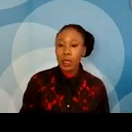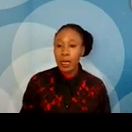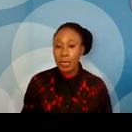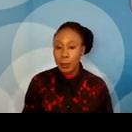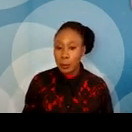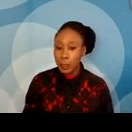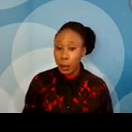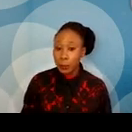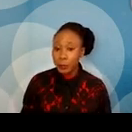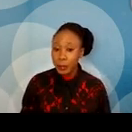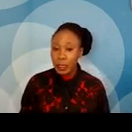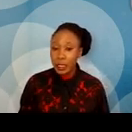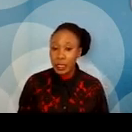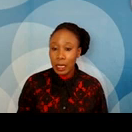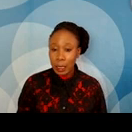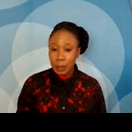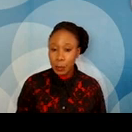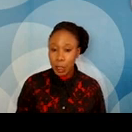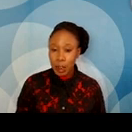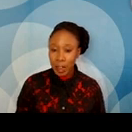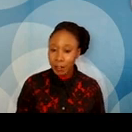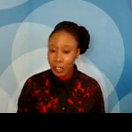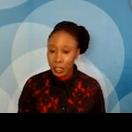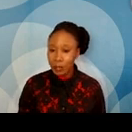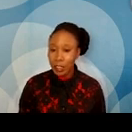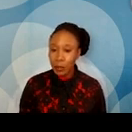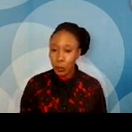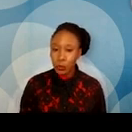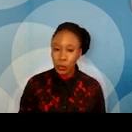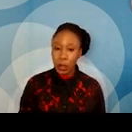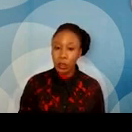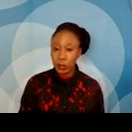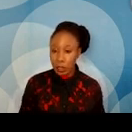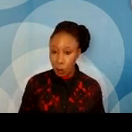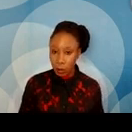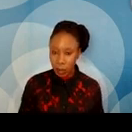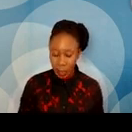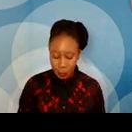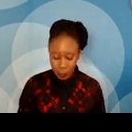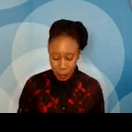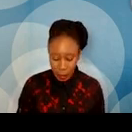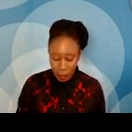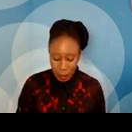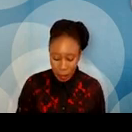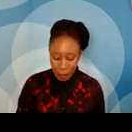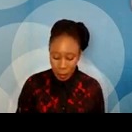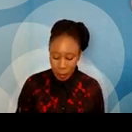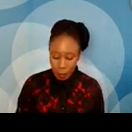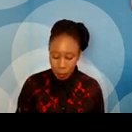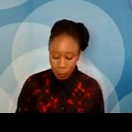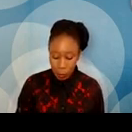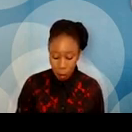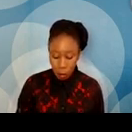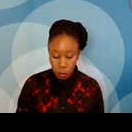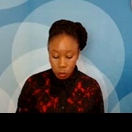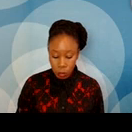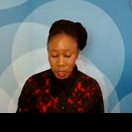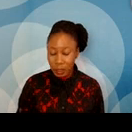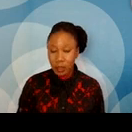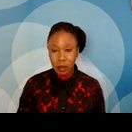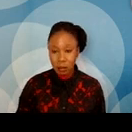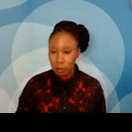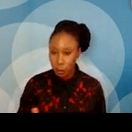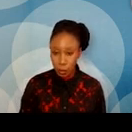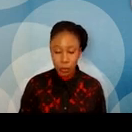Ålder och arbetsmiljö. Arbetsmiljön är en viktig faktor för att vi ska orka. Vi har ju